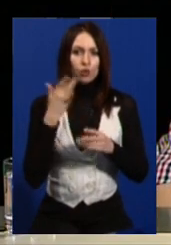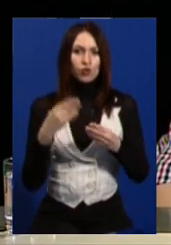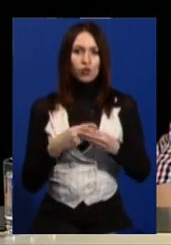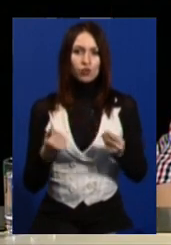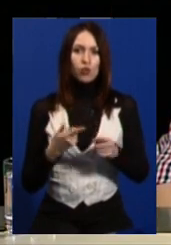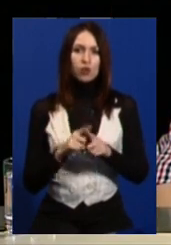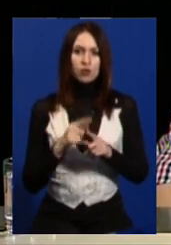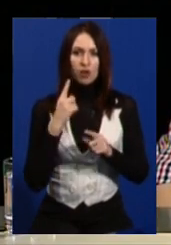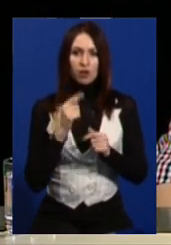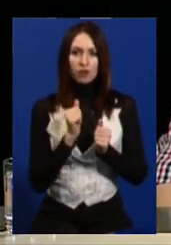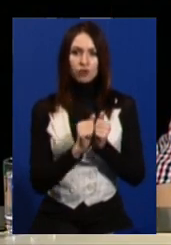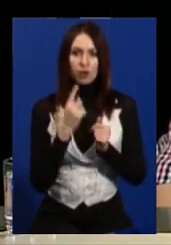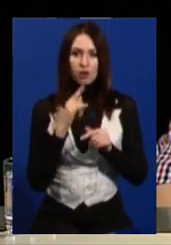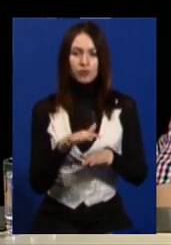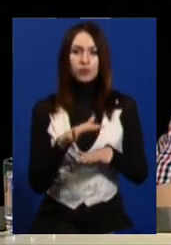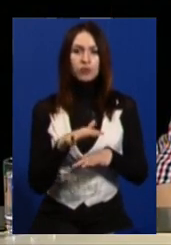в основному наблюдаються